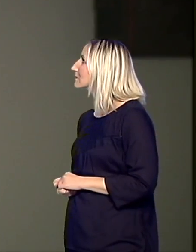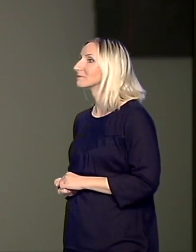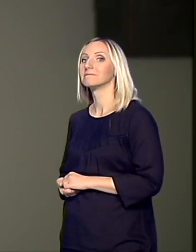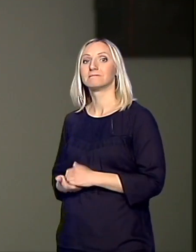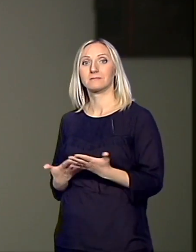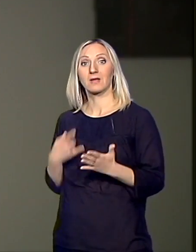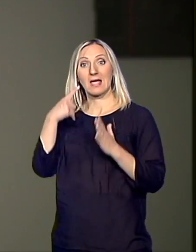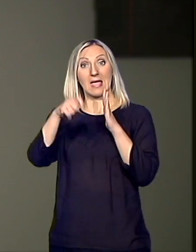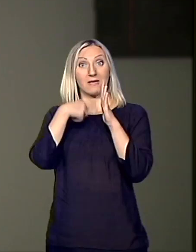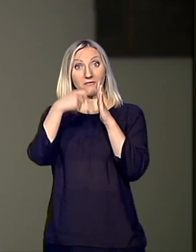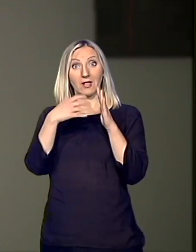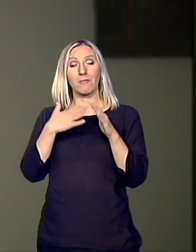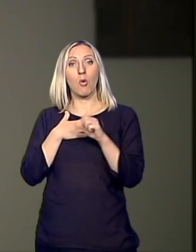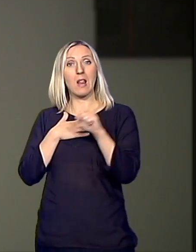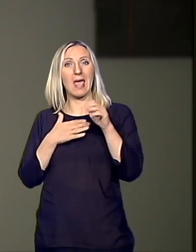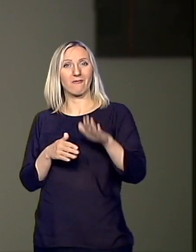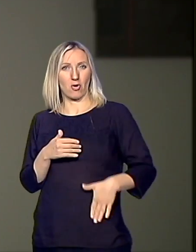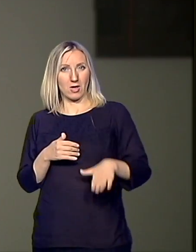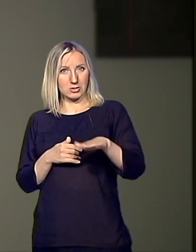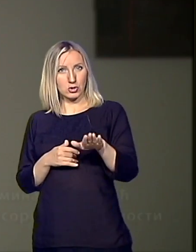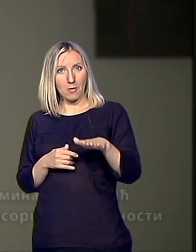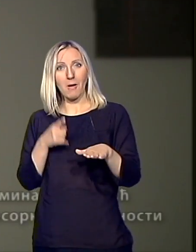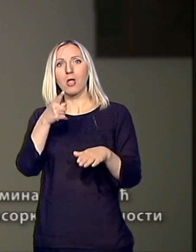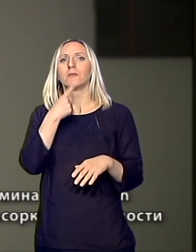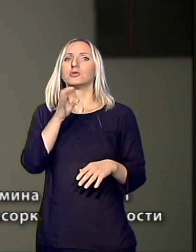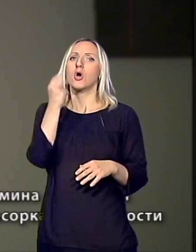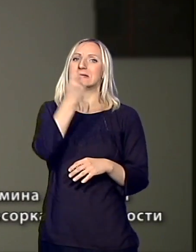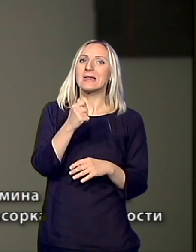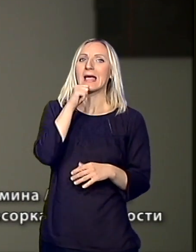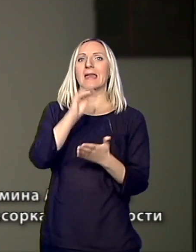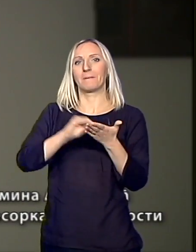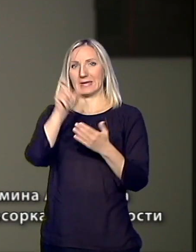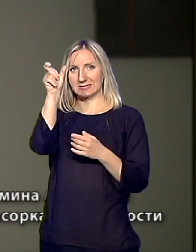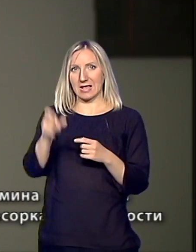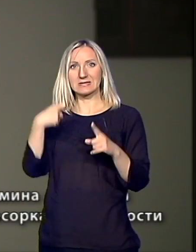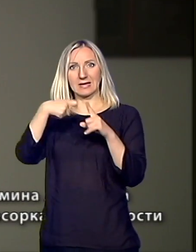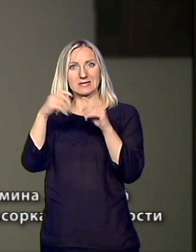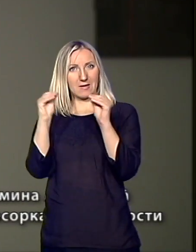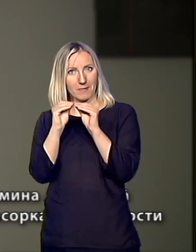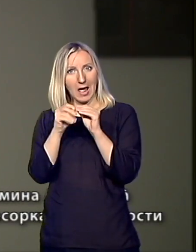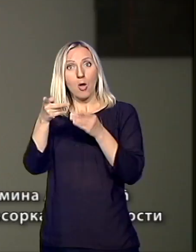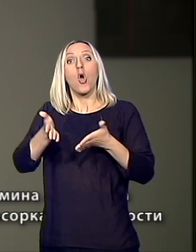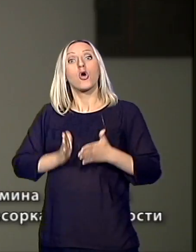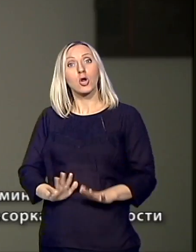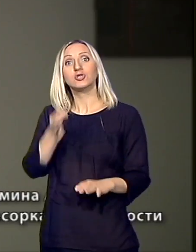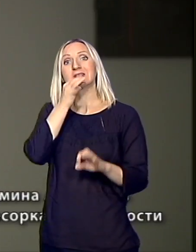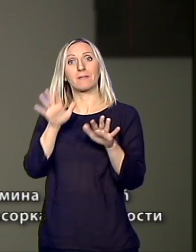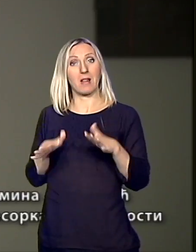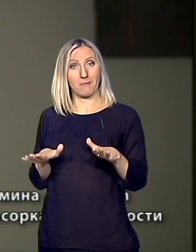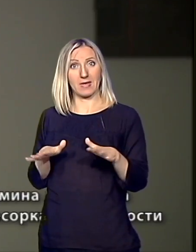Dakle, film Moje levo stopalo je priča o slikaru i piscu Christyu Brownu, rođenom sa cerebralnom